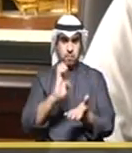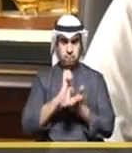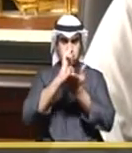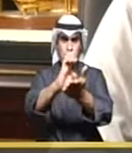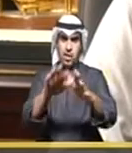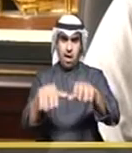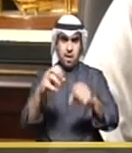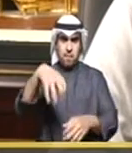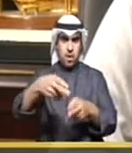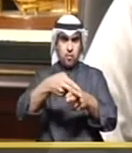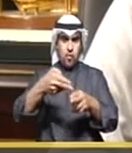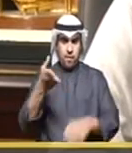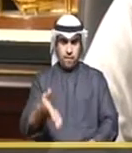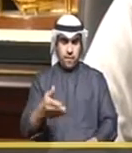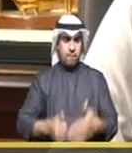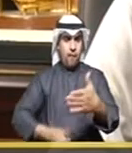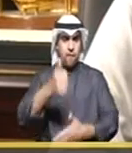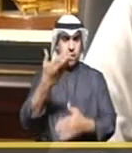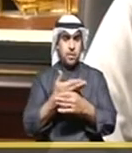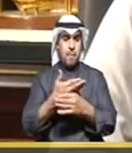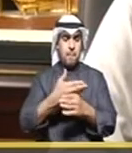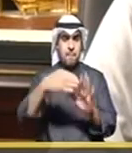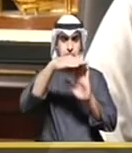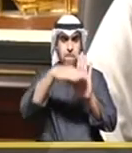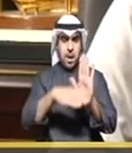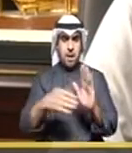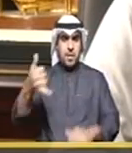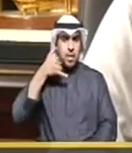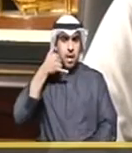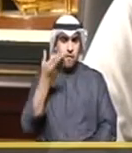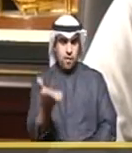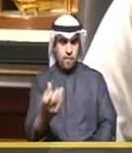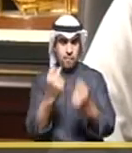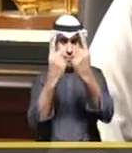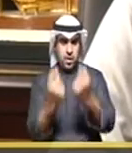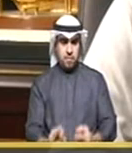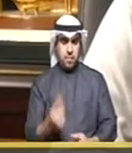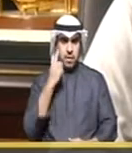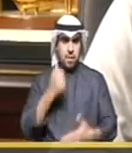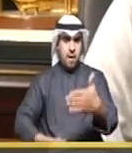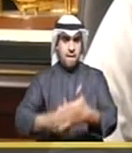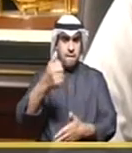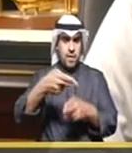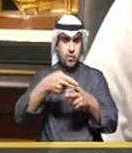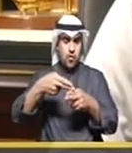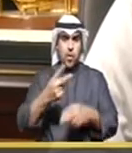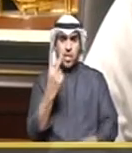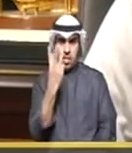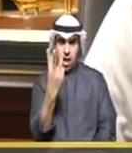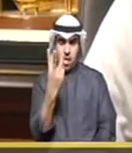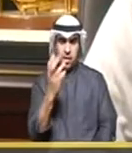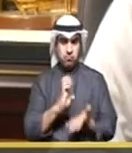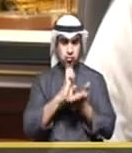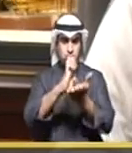الجائزة عبارة عن تطبيقين شاركنا فيهم، وكانت الكويت حصلت على 3 جوائز، منهم التطبيقين اللي فازت فيهم